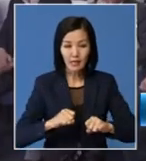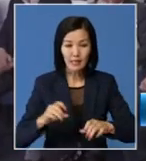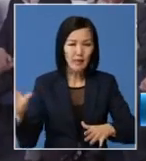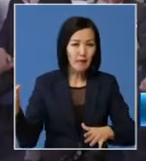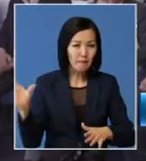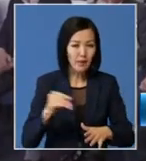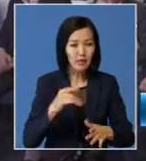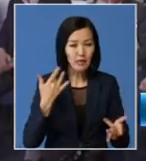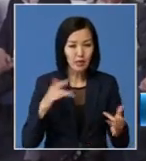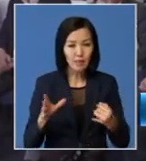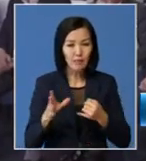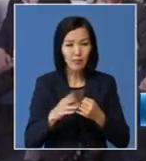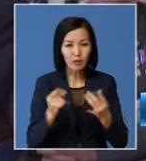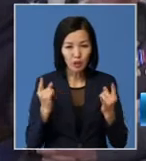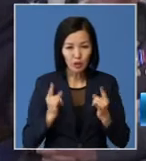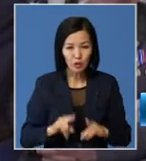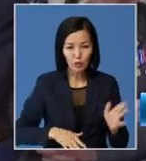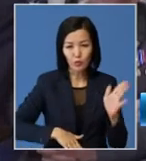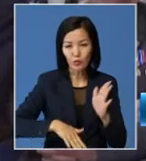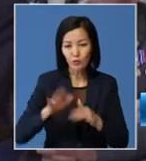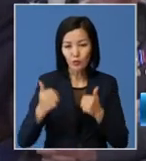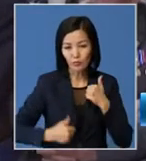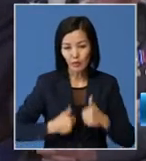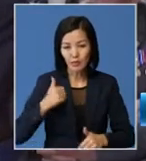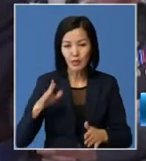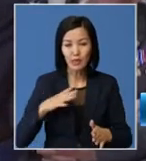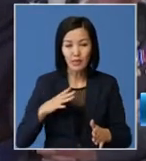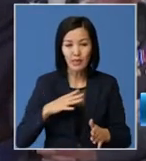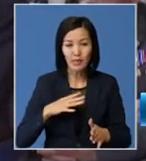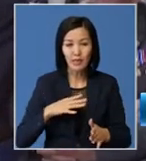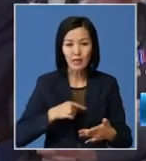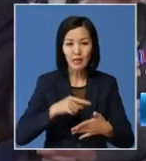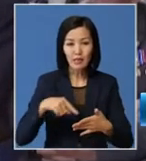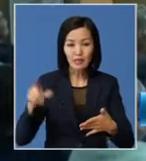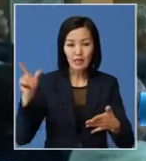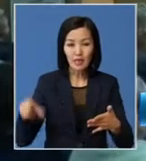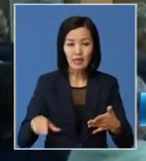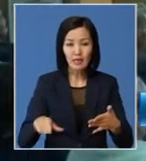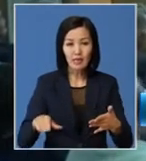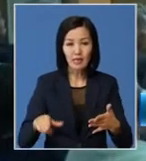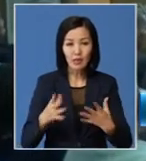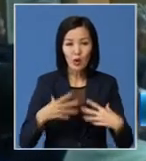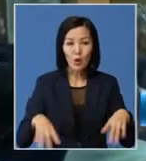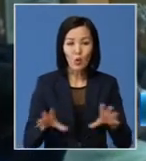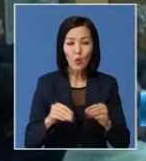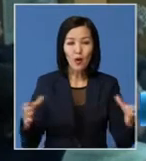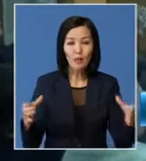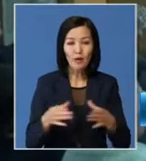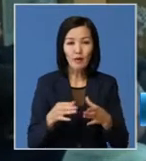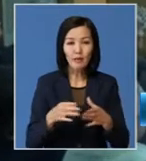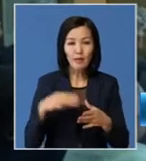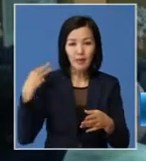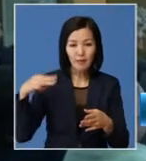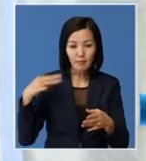осы елдің ғана емес, алаш баласының ортақ мақтаныштары. Ал бұл елде қалам ұстаған зиялы қауым мен қоғам қайраткерлері, танымал дипломат